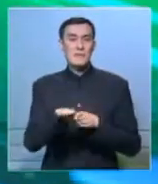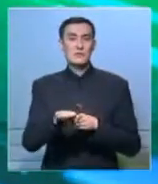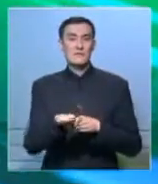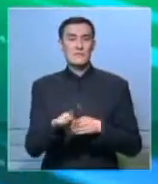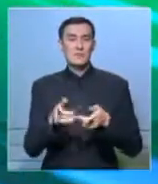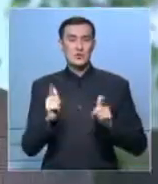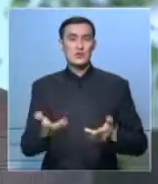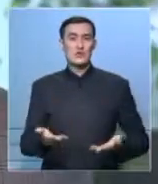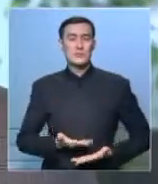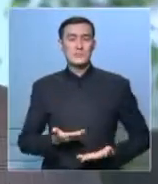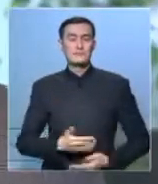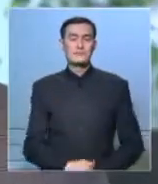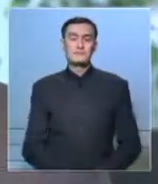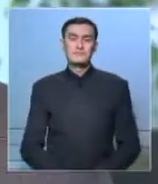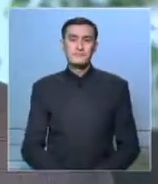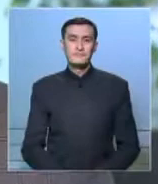жизнь.